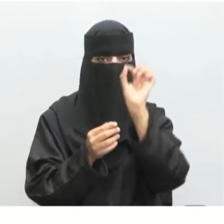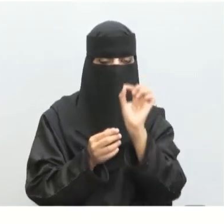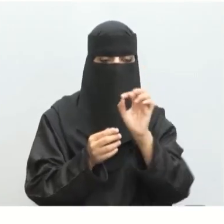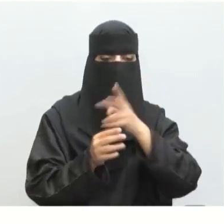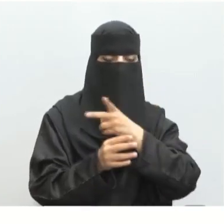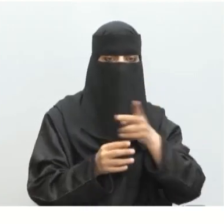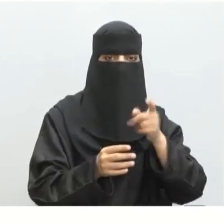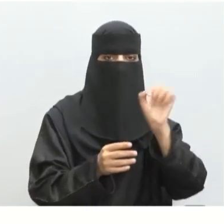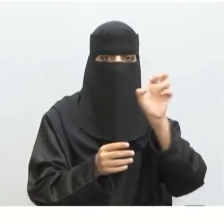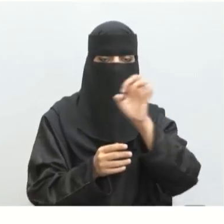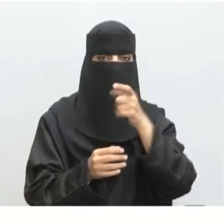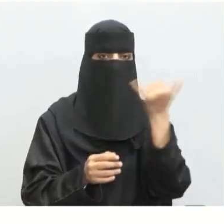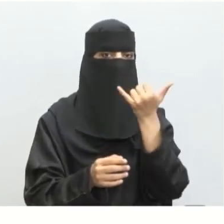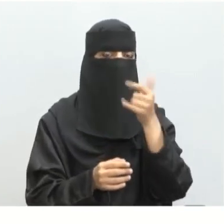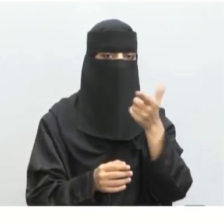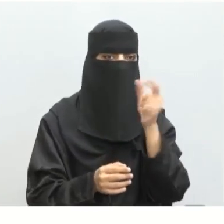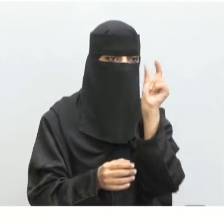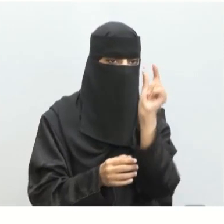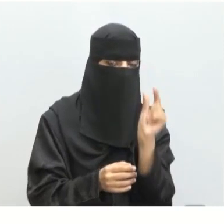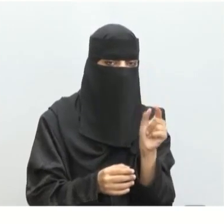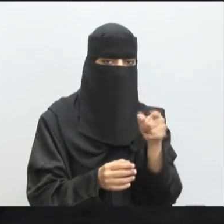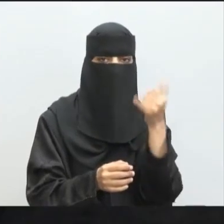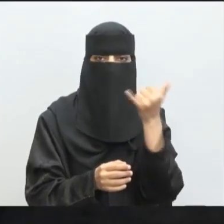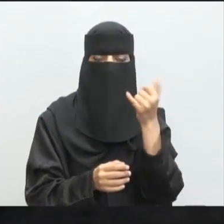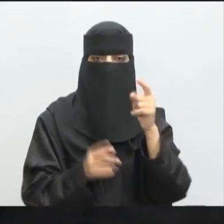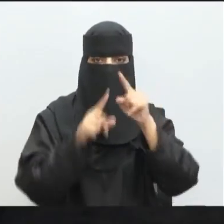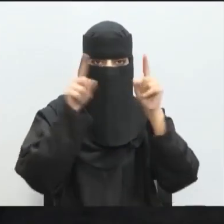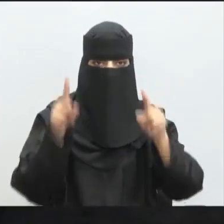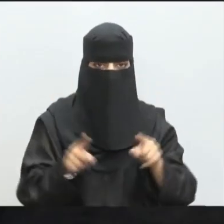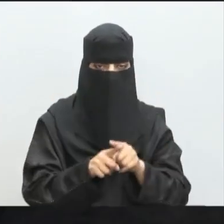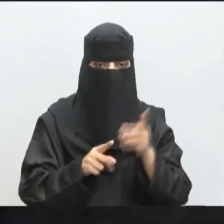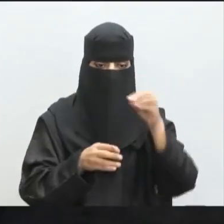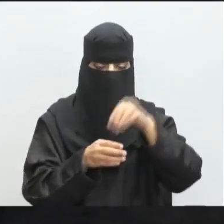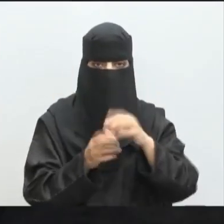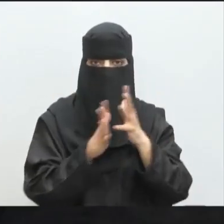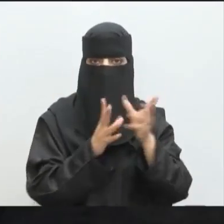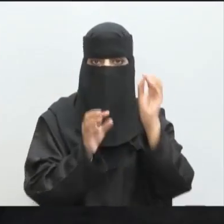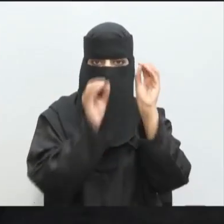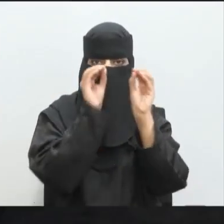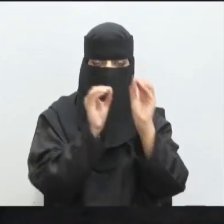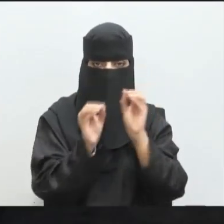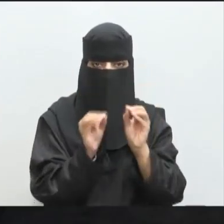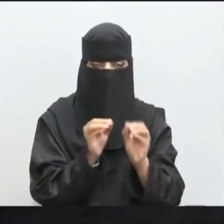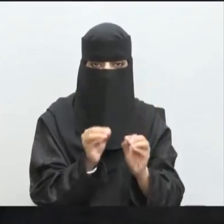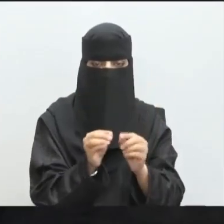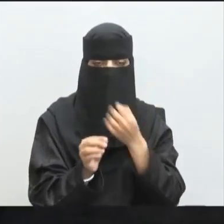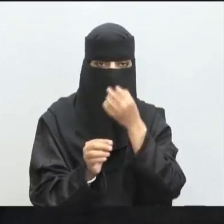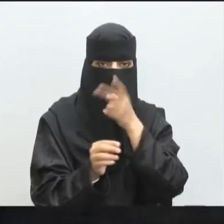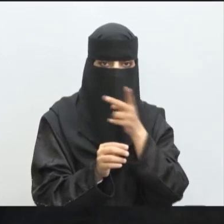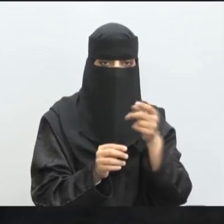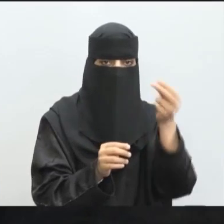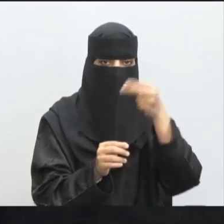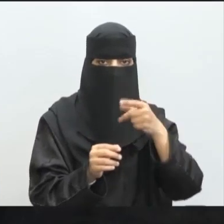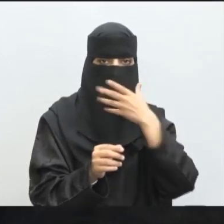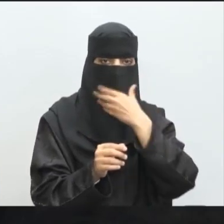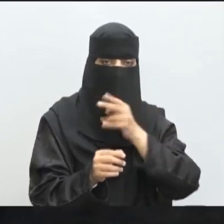ما اهميتها تعرفنا او عرفنا ان الخريطه الطبوغرافيه تحوي على الكثير من الرموز والخطوط الاشكال